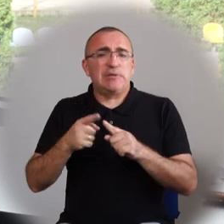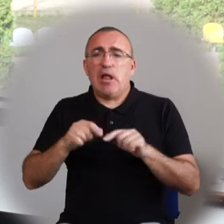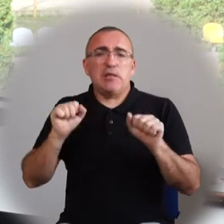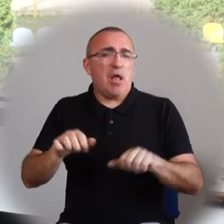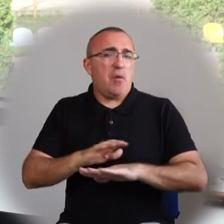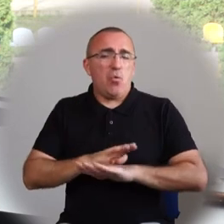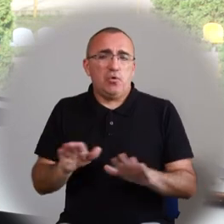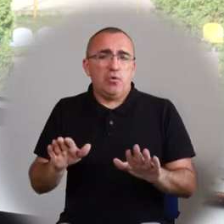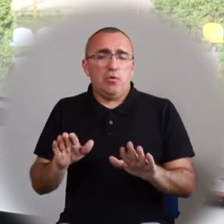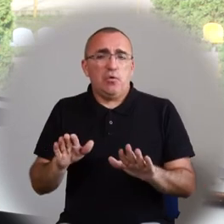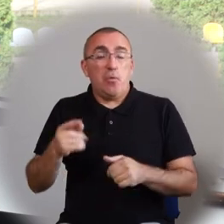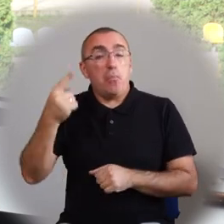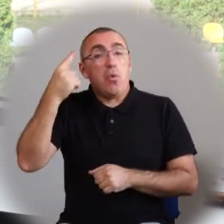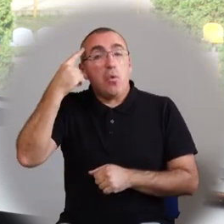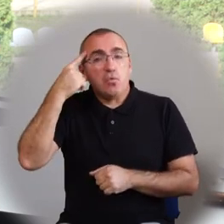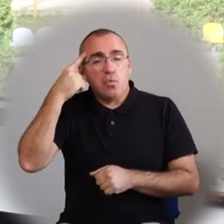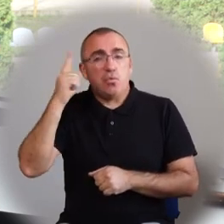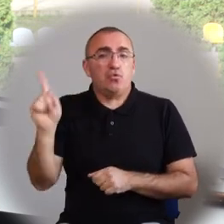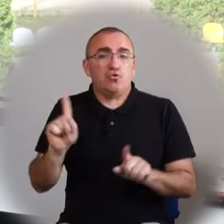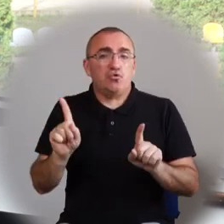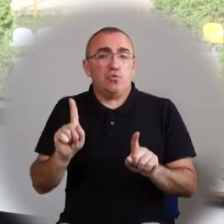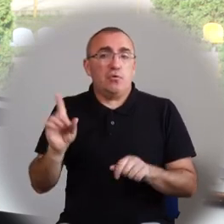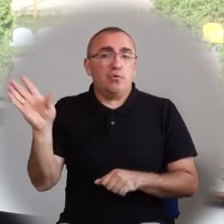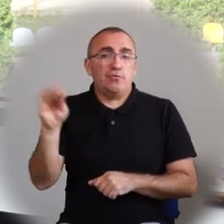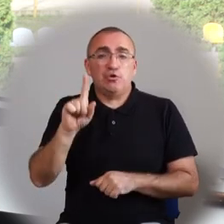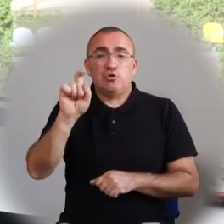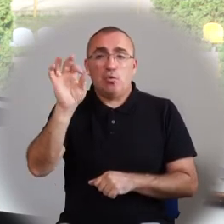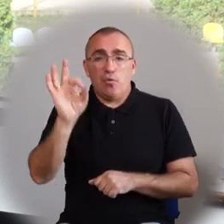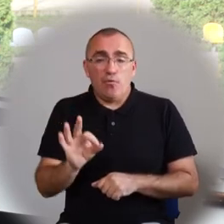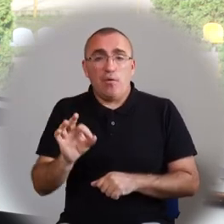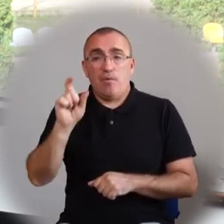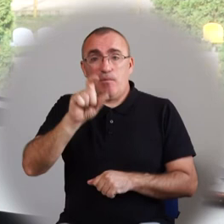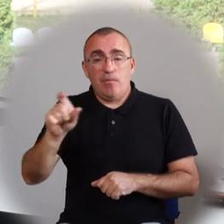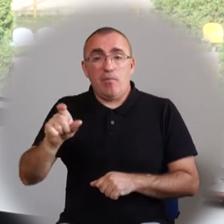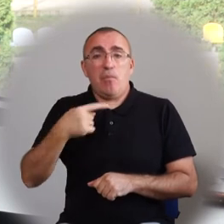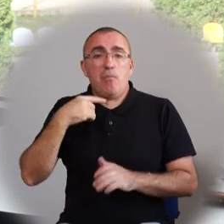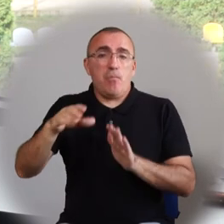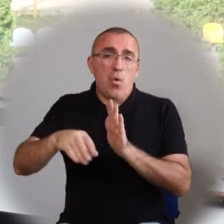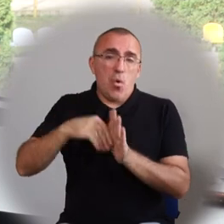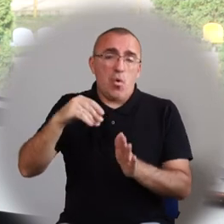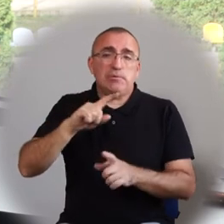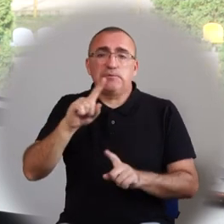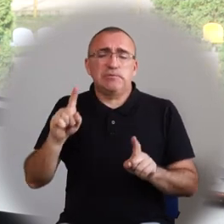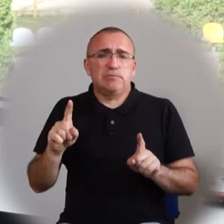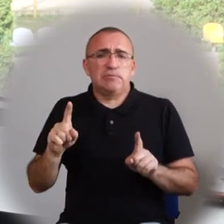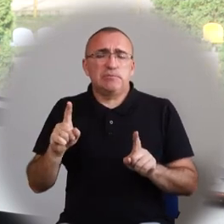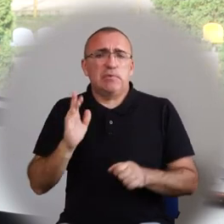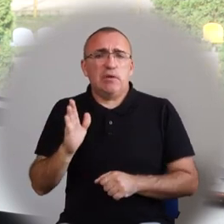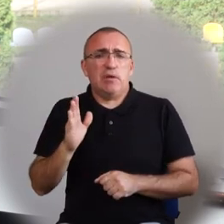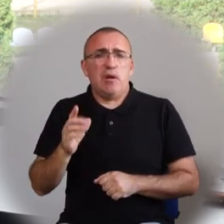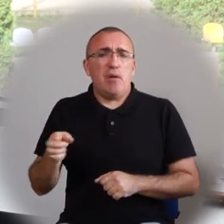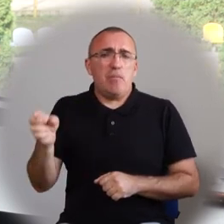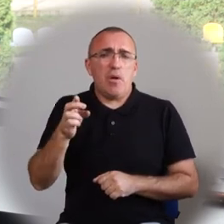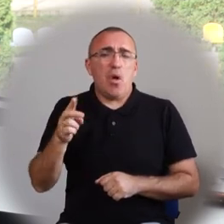Анатолійович, тому що це просто неможливо навіть подумати, щоб всі 100% мешканців Олександрії проголосували. Це